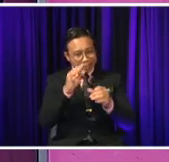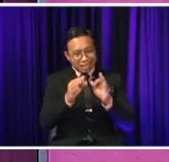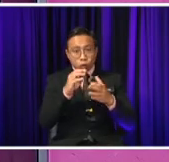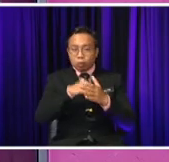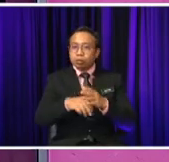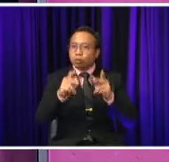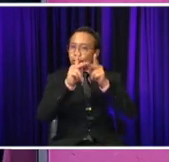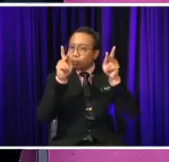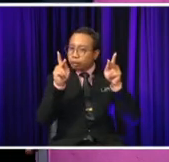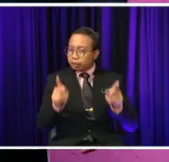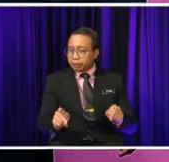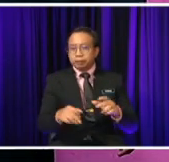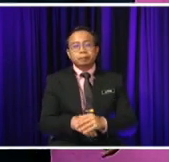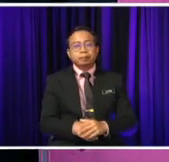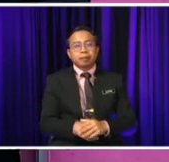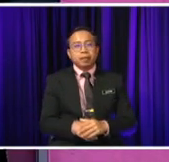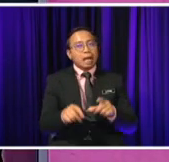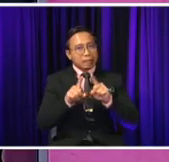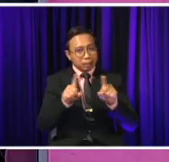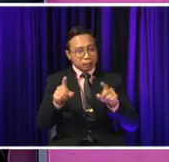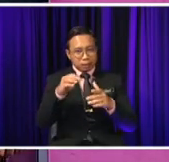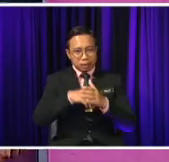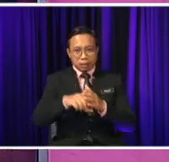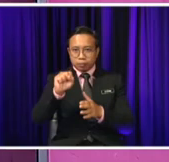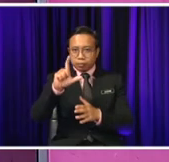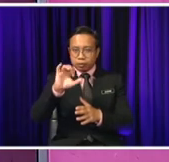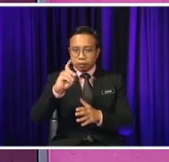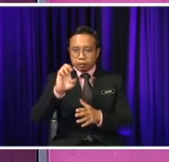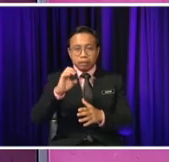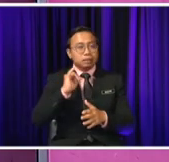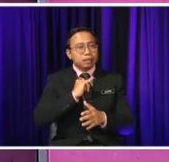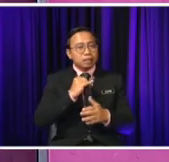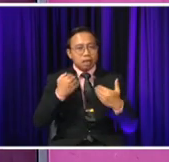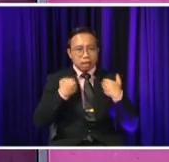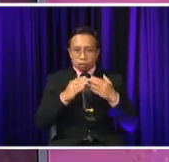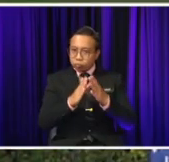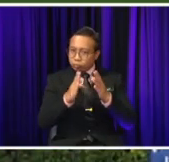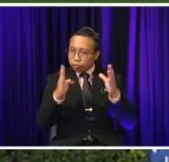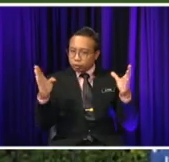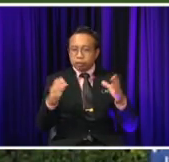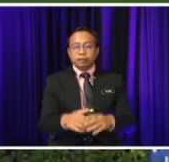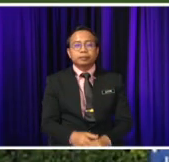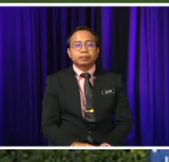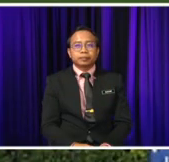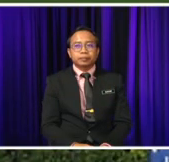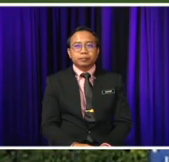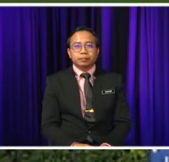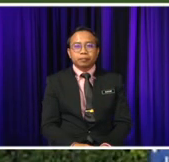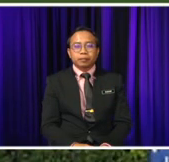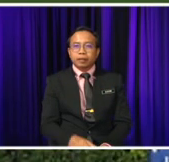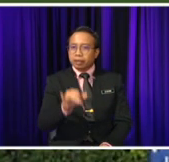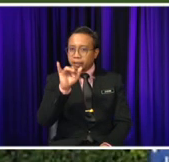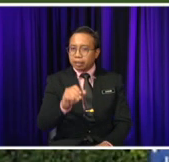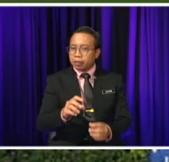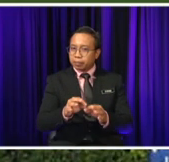tapi sebenarnya kalau kita tengok dalam dalam slide ini saya ada besarkan yang mana besar yang saya besarkan ini antara yang penting